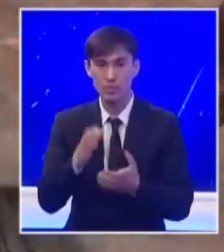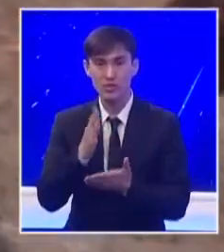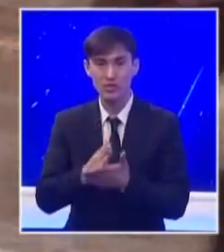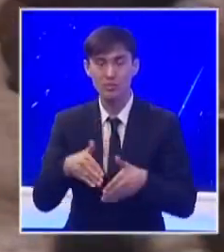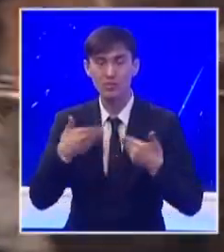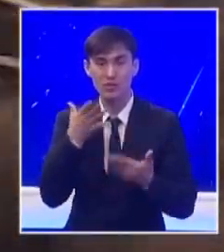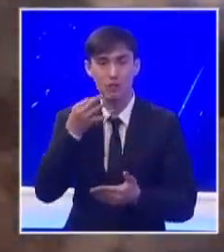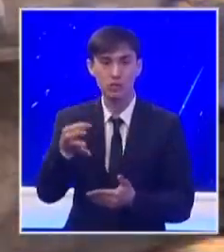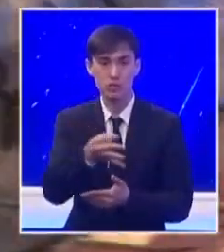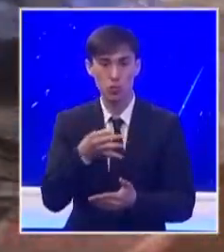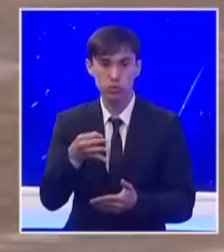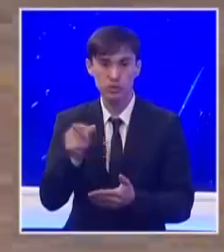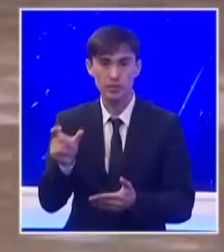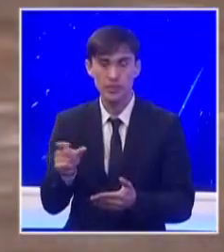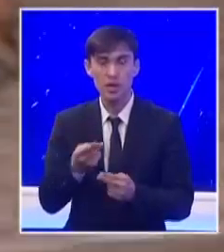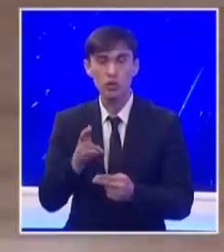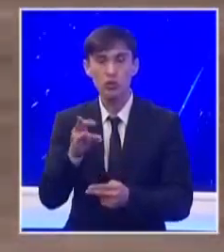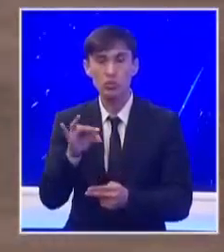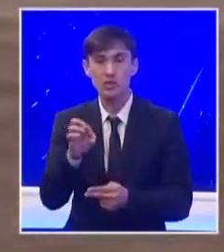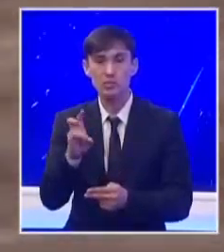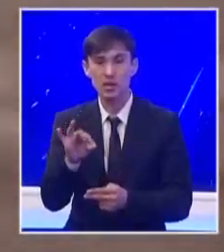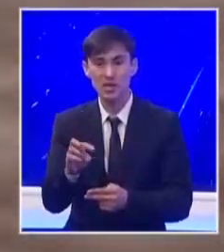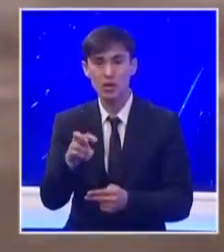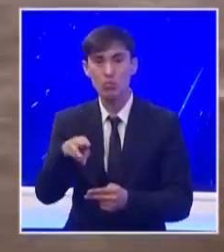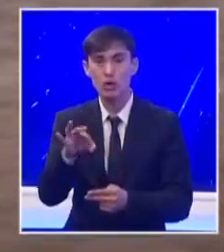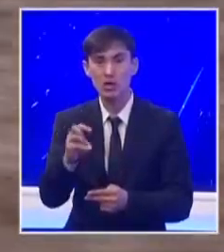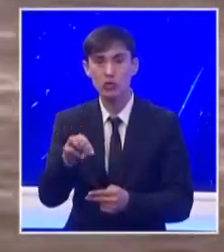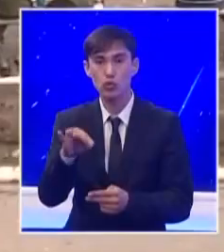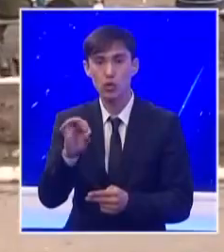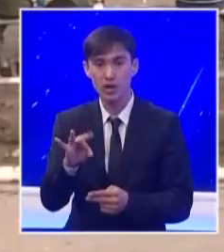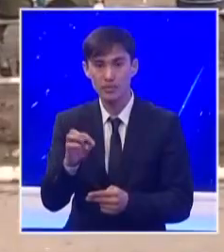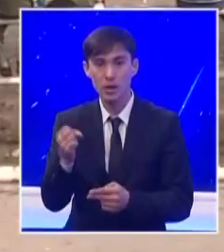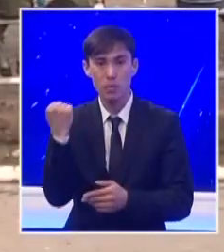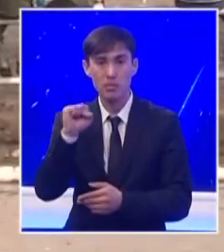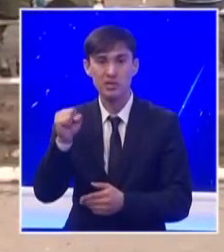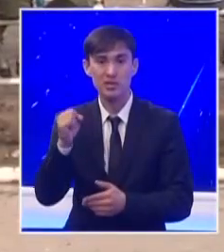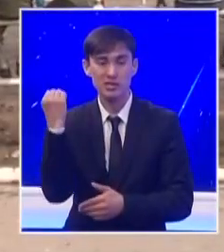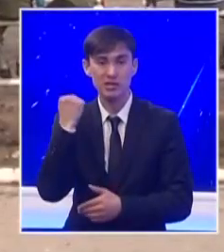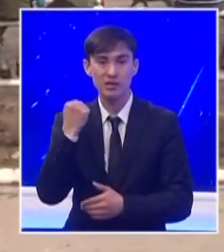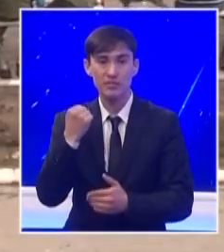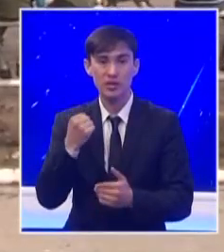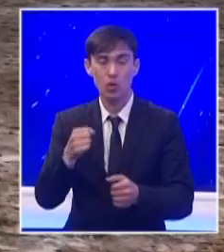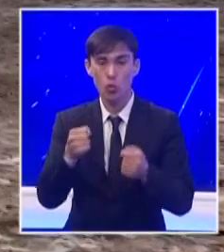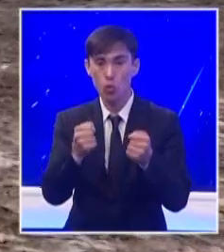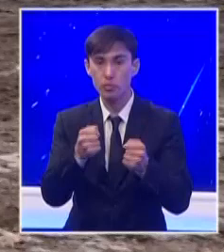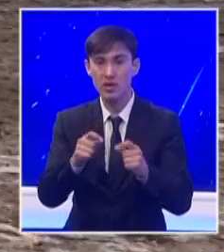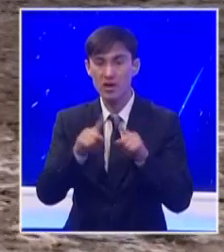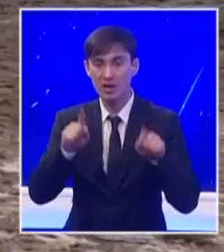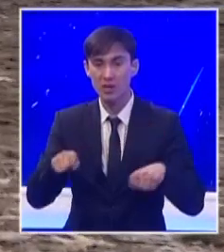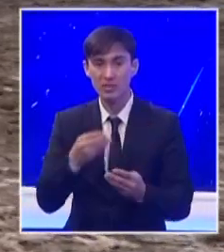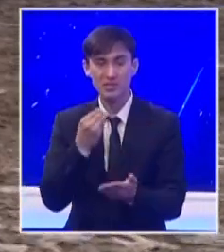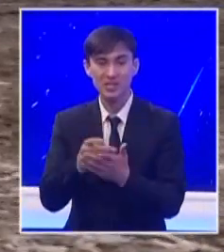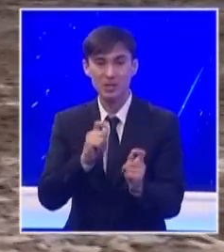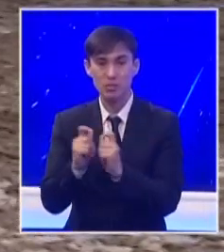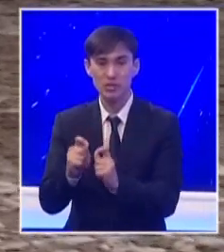и представители Алматинской области. Это Нурпиис Бирлек и Муратулы Турар. Победители завоевали не только кубки, грамоты и